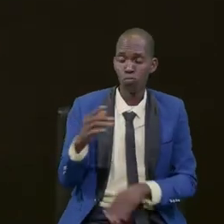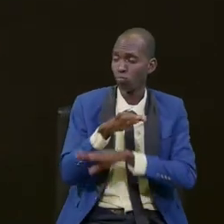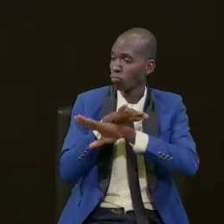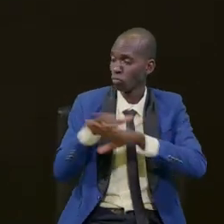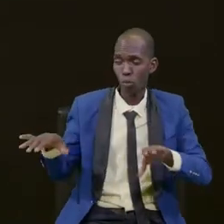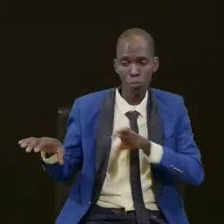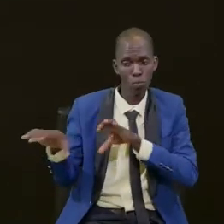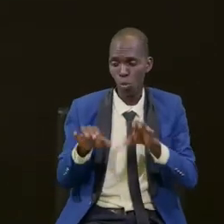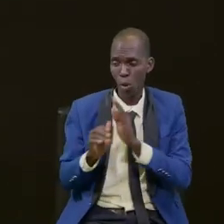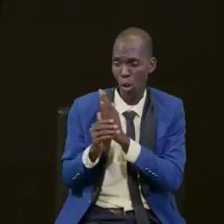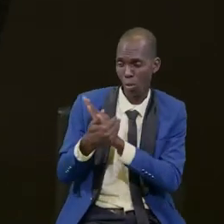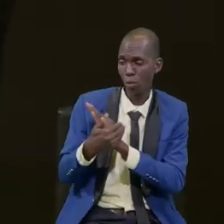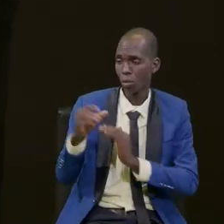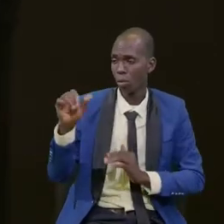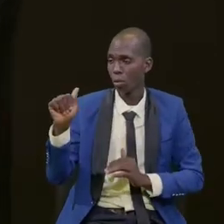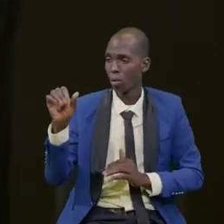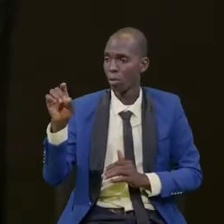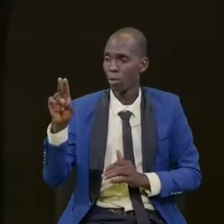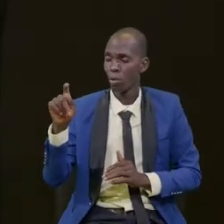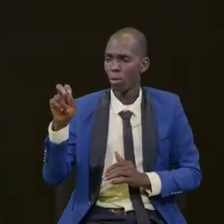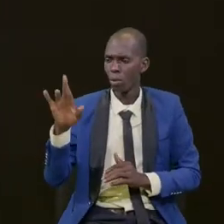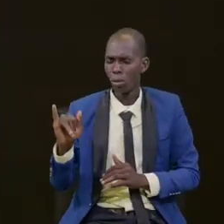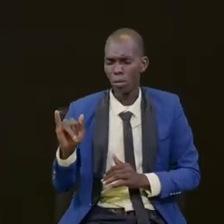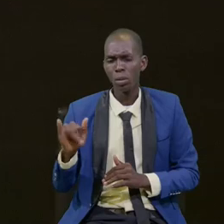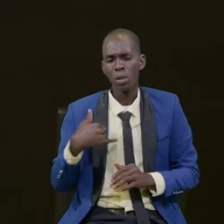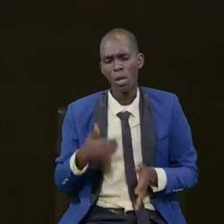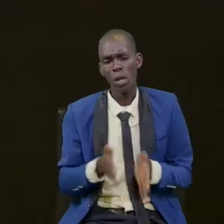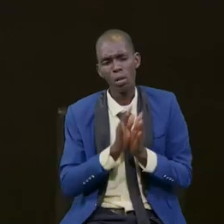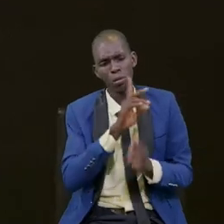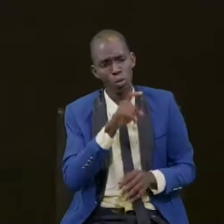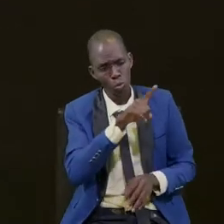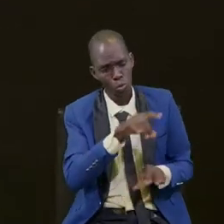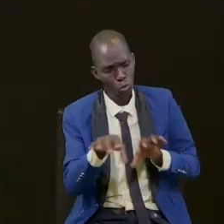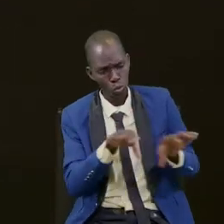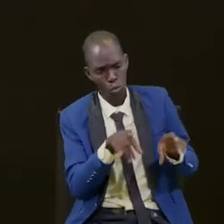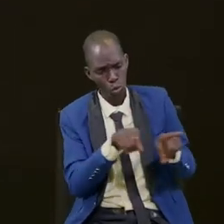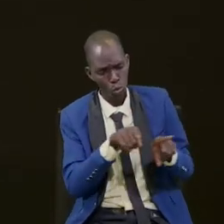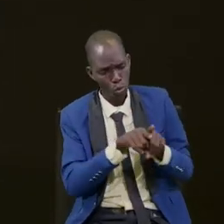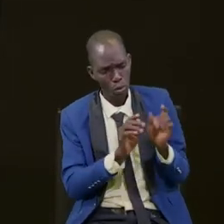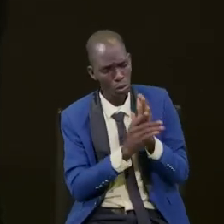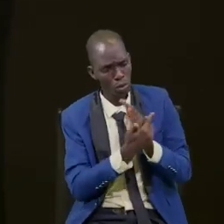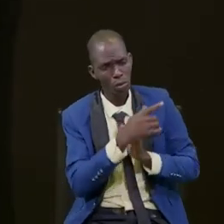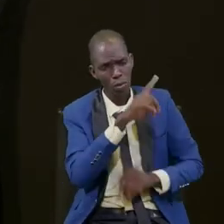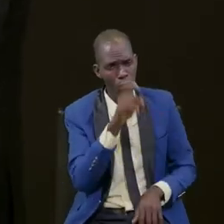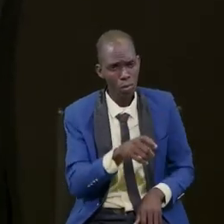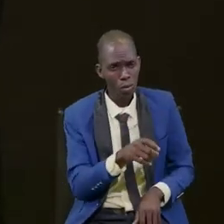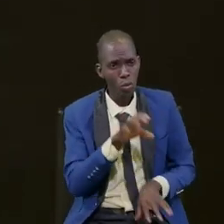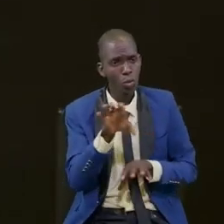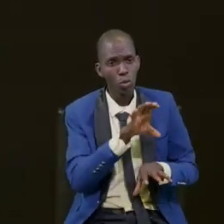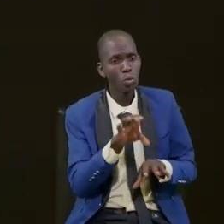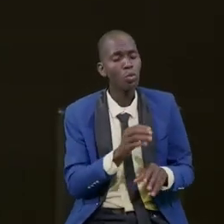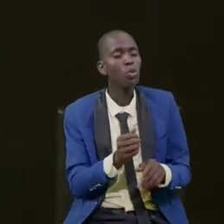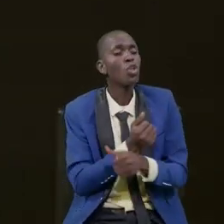toi qui dis de ne pas commettre d'adultère, tu commets l'adultère. Toi qui as en abomination